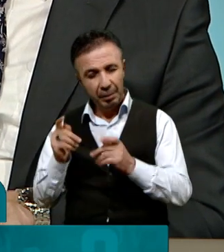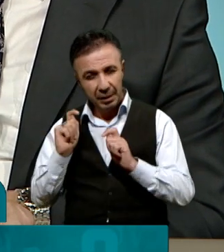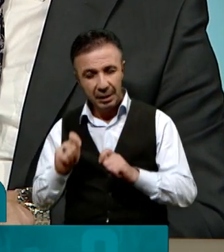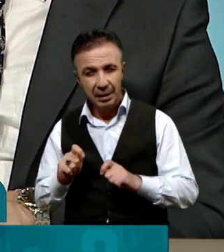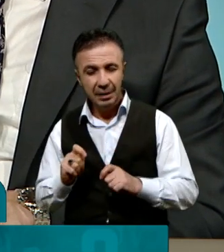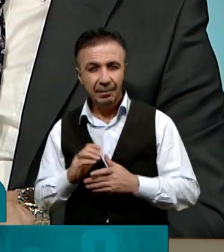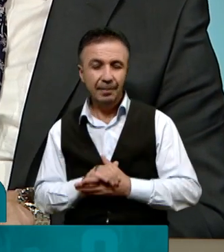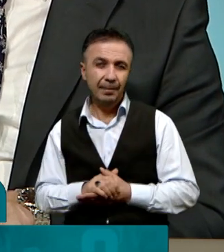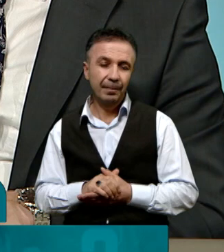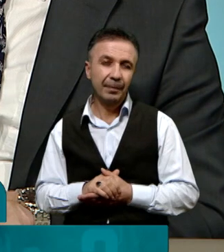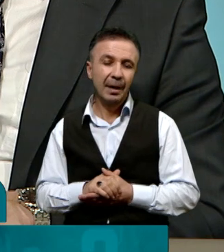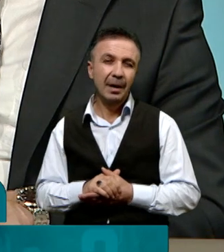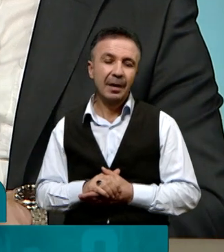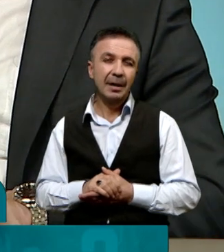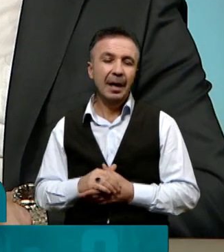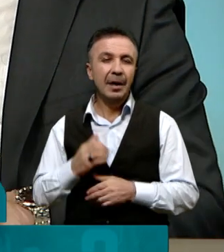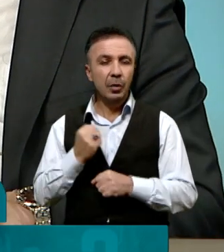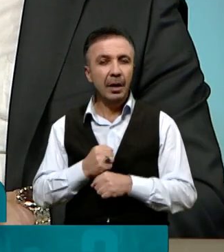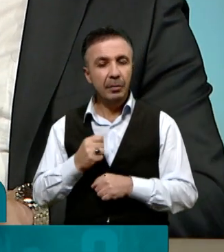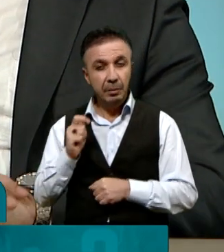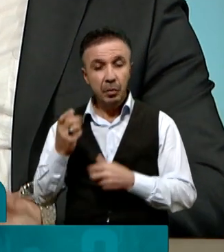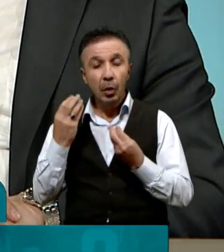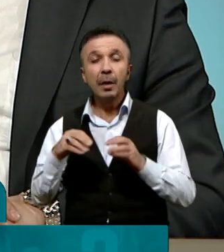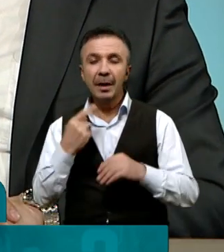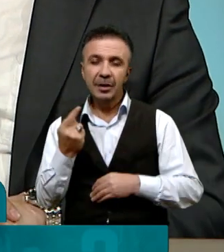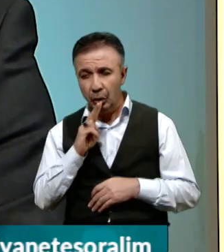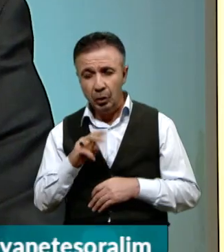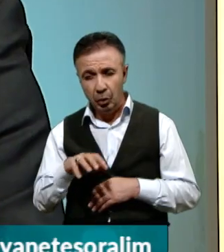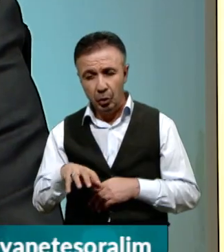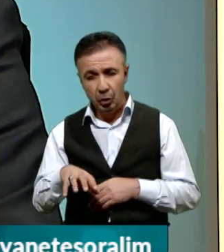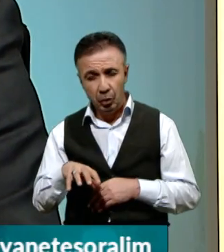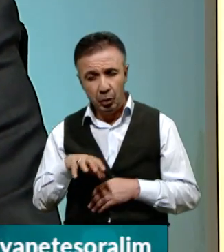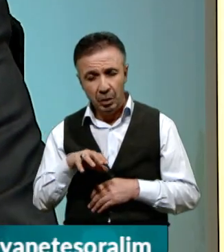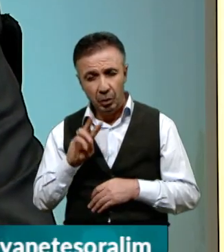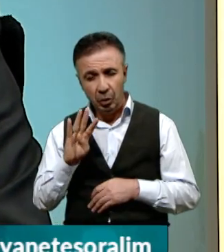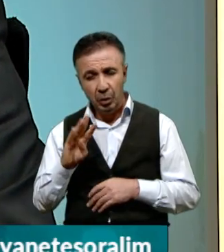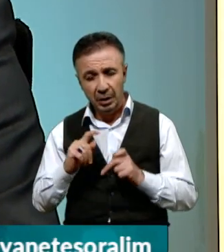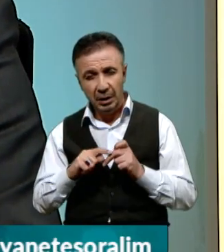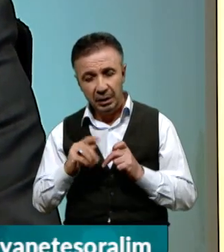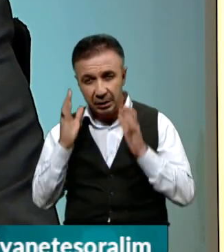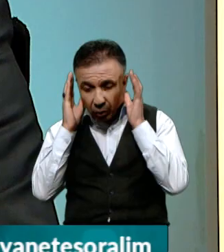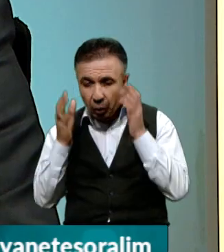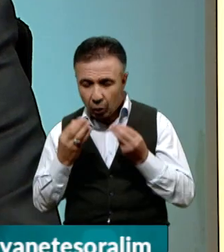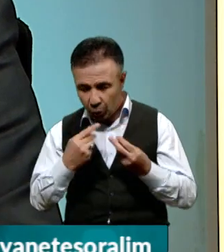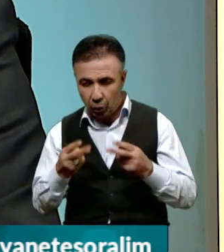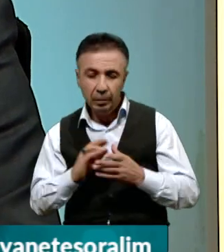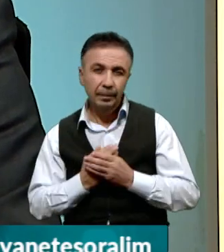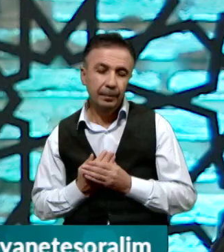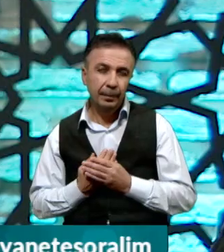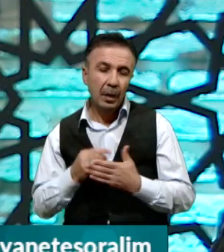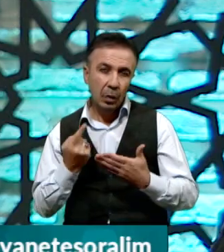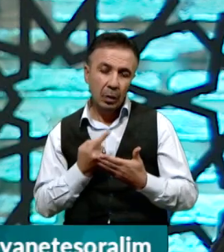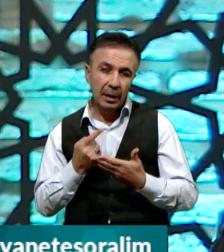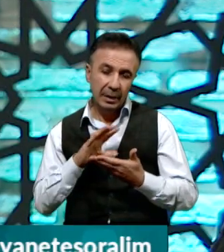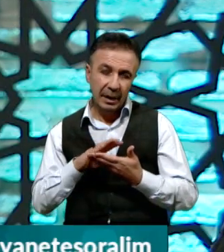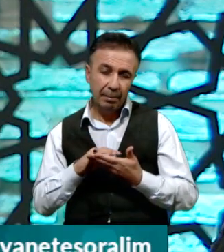Görevimiz olmayanı vermektir. Aynen evet. Öyle. Allah kolaylıklar versin. Kılıç 66 mahlasını kullanan izleyicimiz, Kur'an-ı Kerim